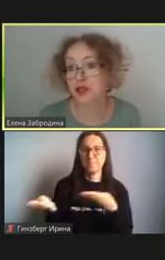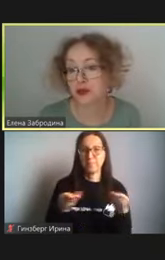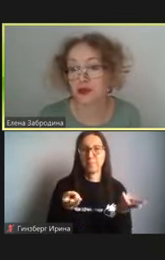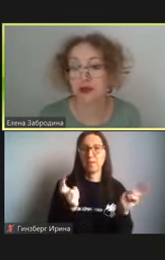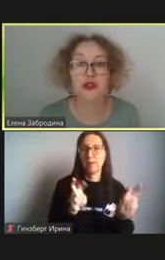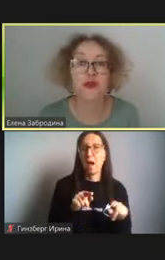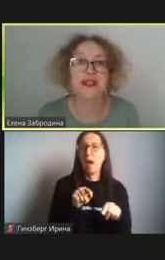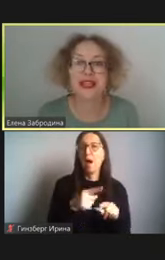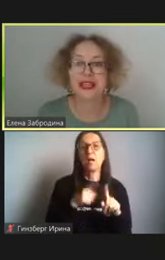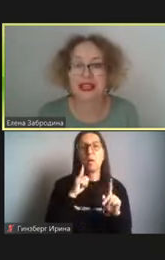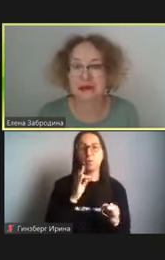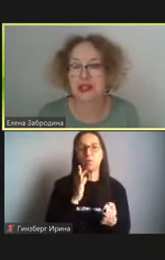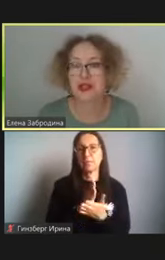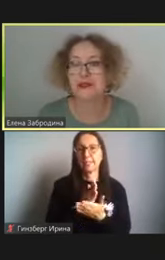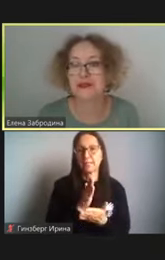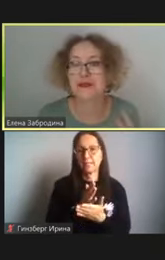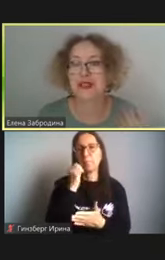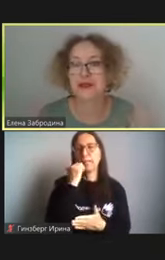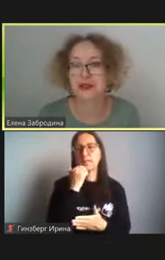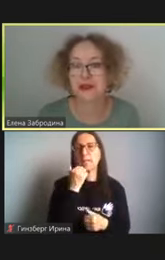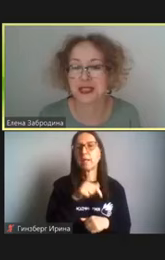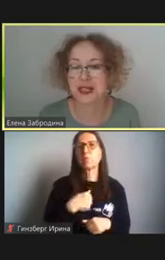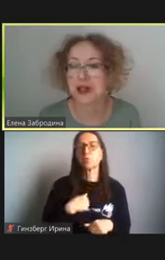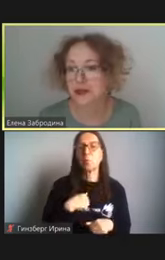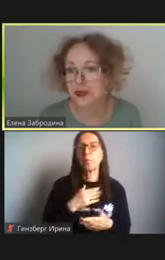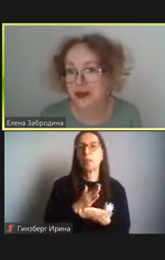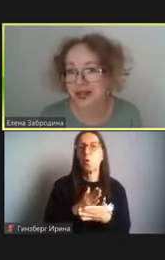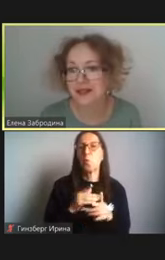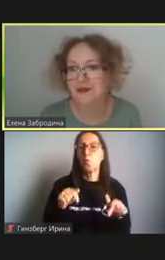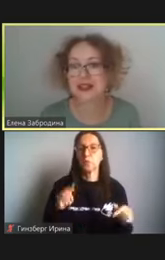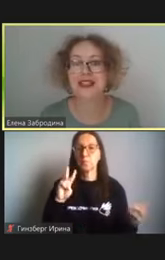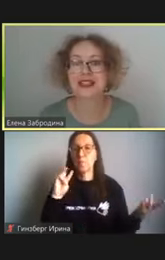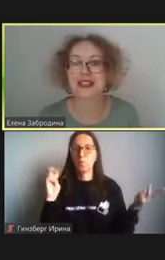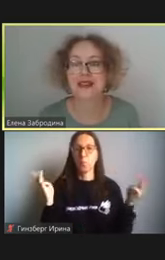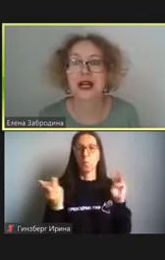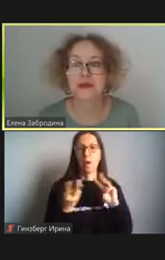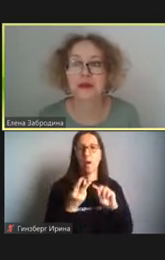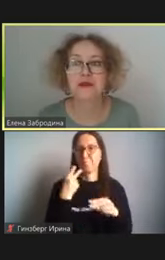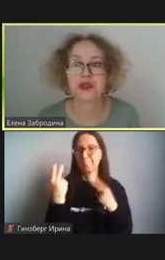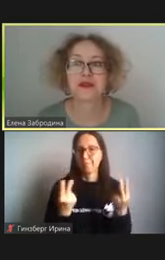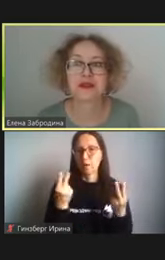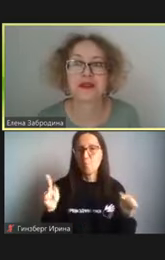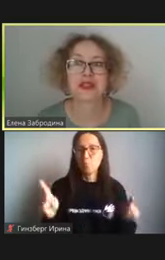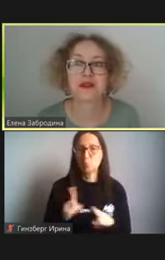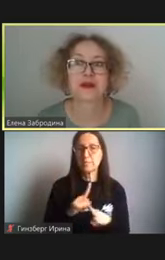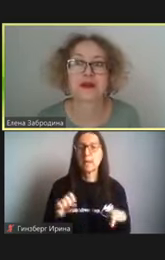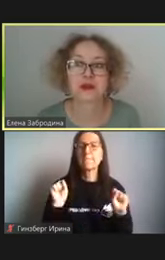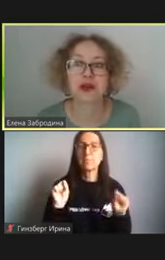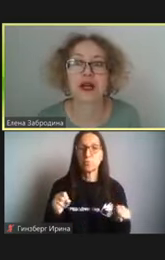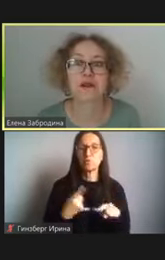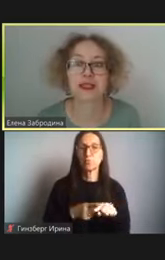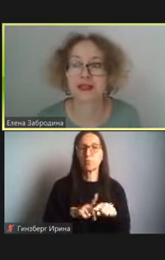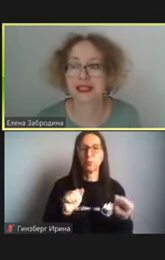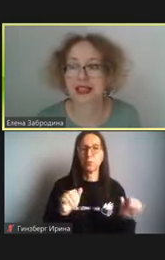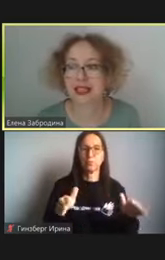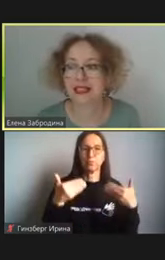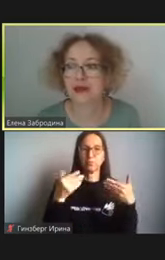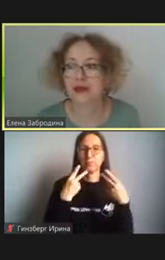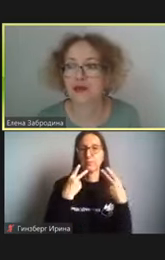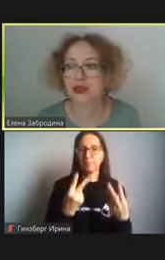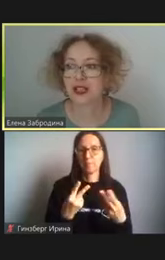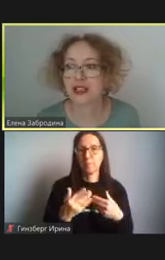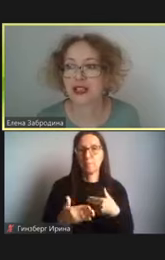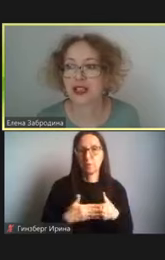обычно присутствует. Но благодаря тому, что мы с вами находимся в виртуальном пространстве, мы можем с вами на эту работу